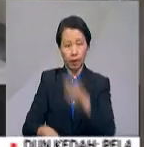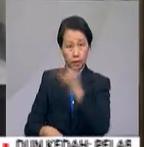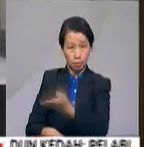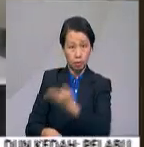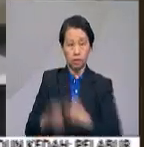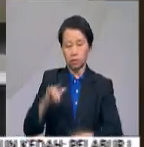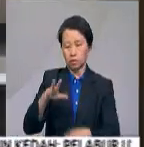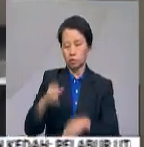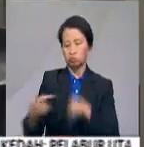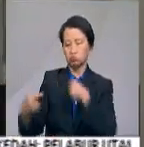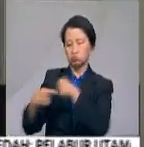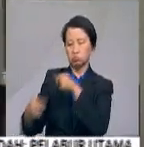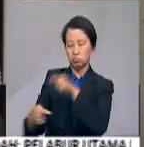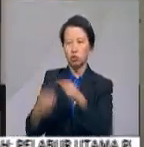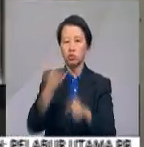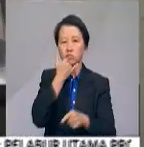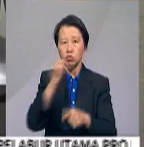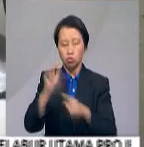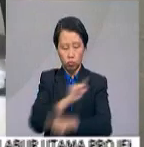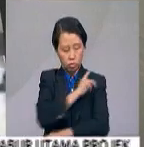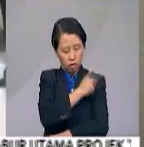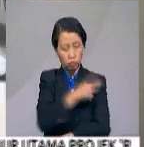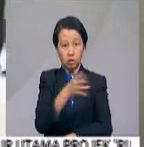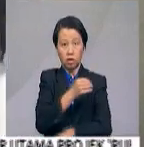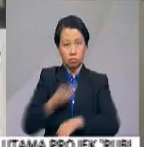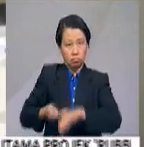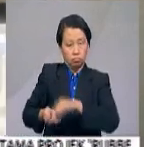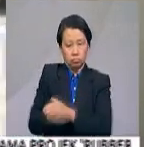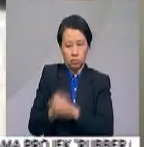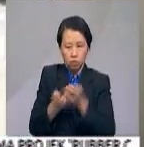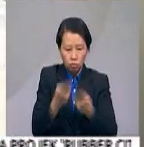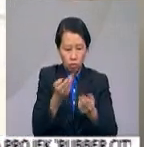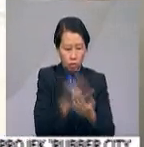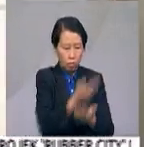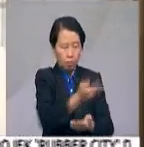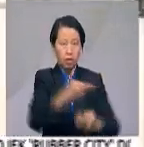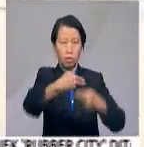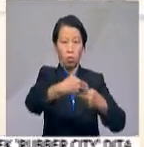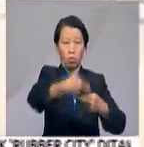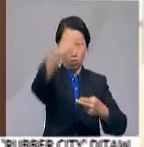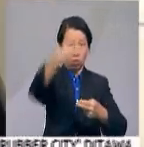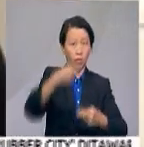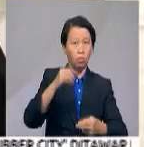Isa menghadapi pertuduhan salah guna kuasa dan rasuah dalam urusan pembelian Hotel